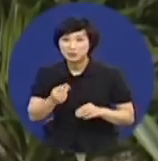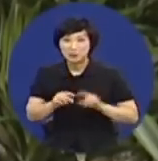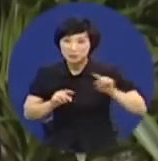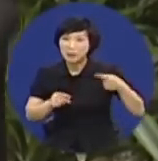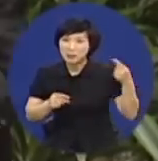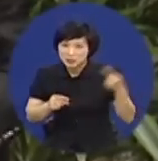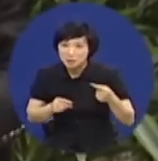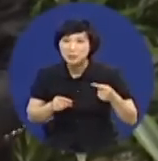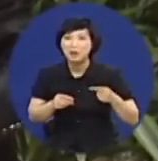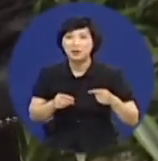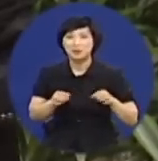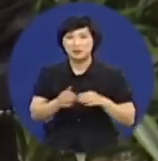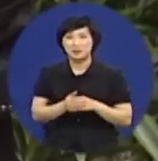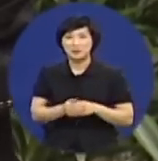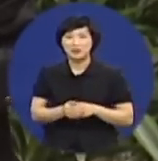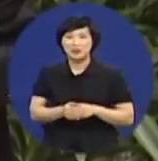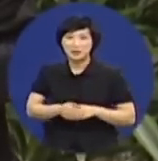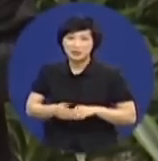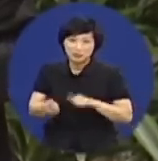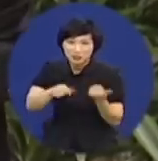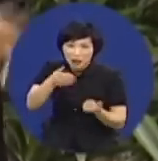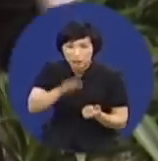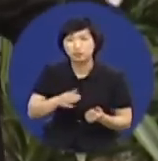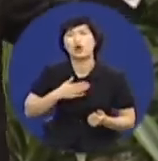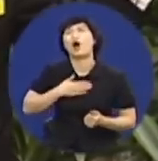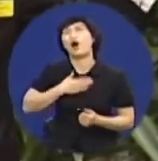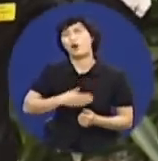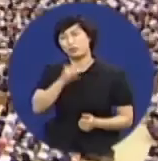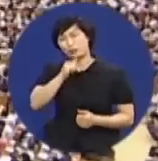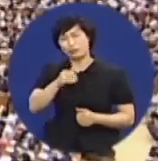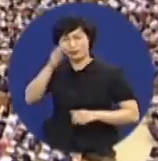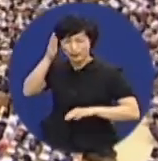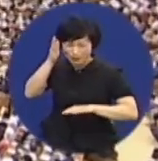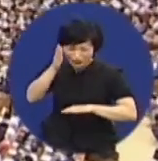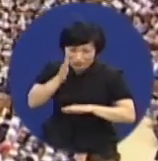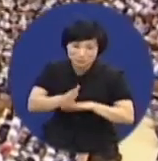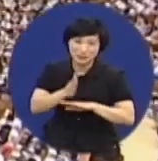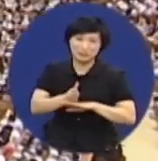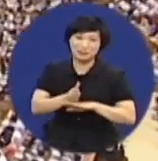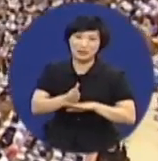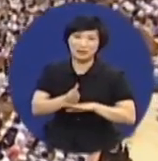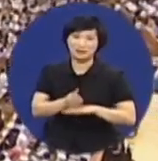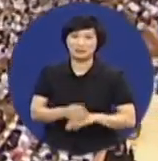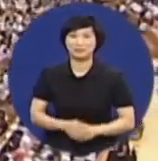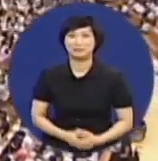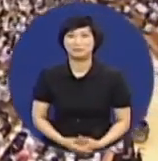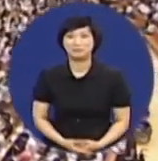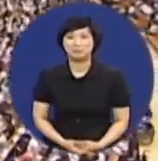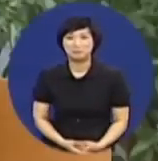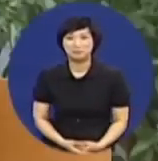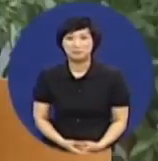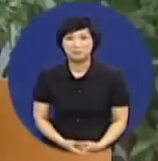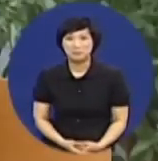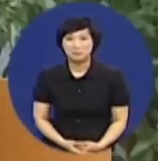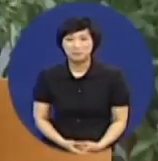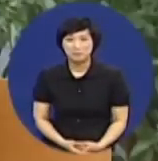とはっきりしており、首が切られることになったとしても信じているから感謝なのです。